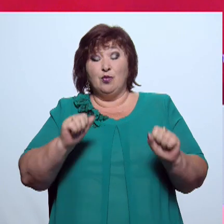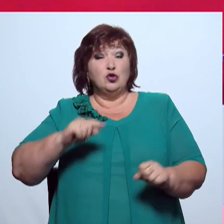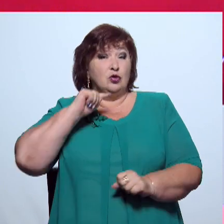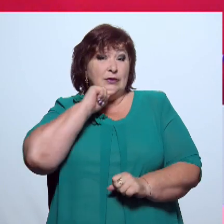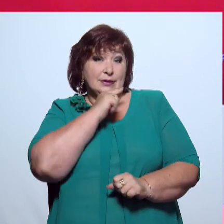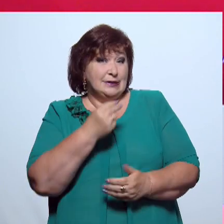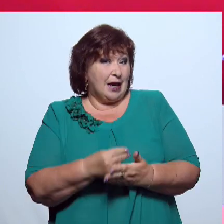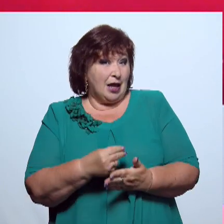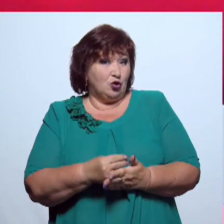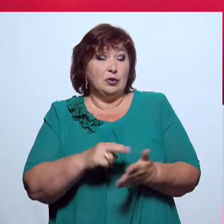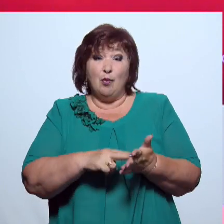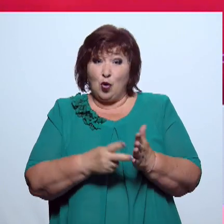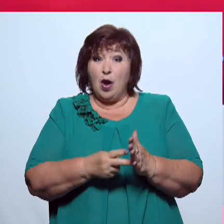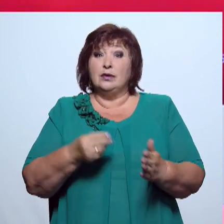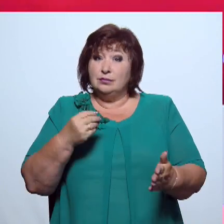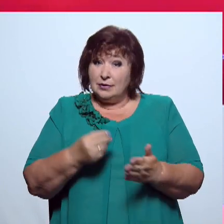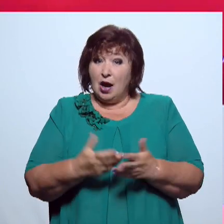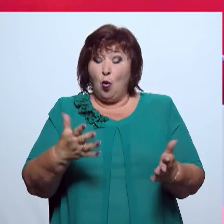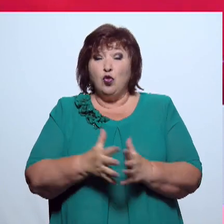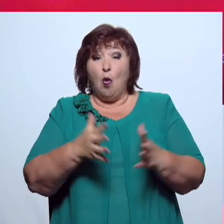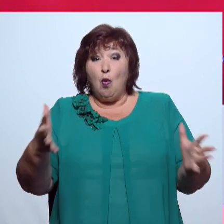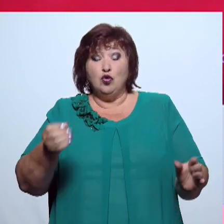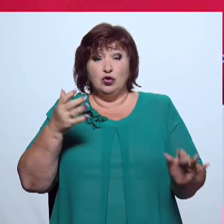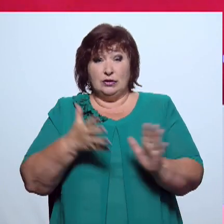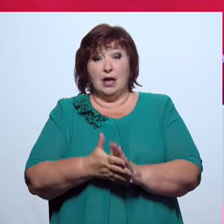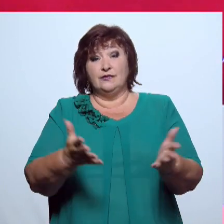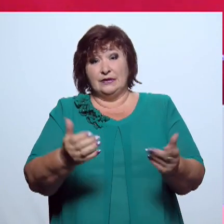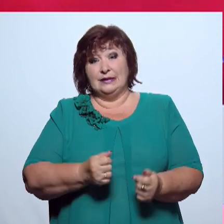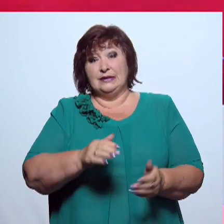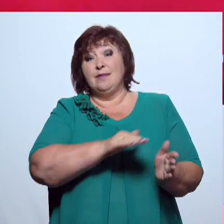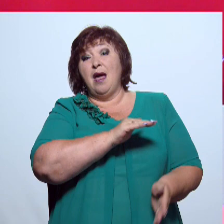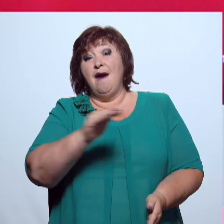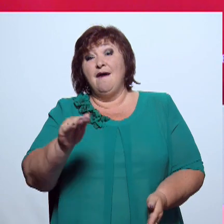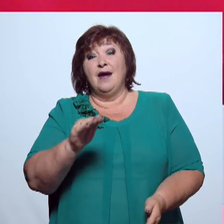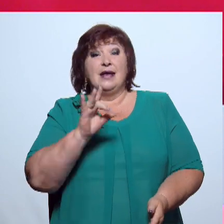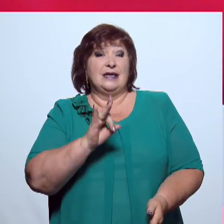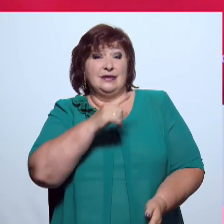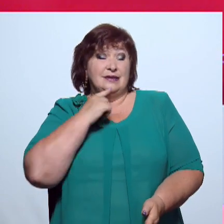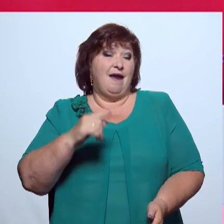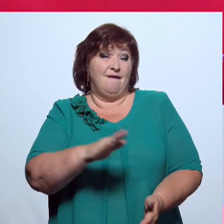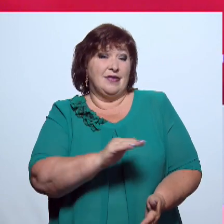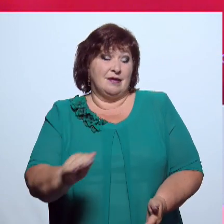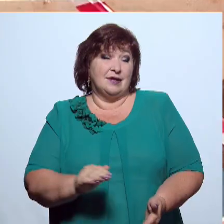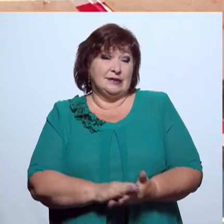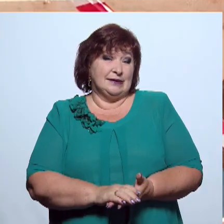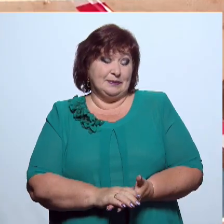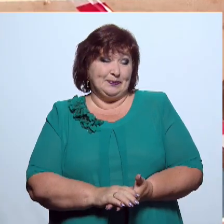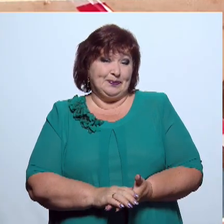сэкономить. Проект дорогой, но большую часть затрат взяла на себя федерация. Подробнее расскажет Альбина Валикжанина.